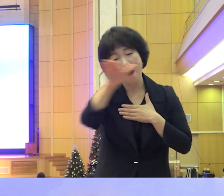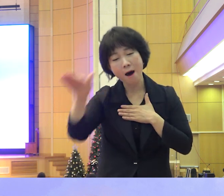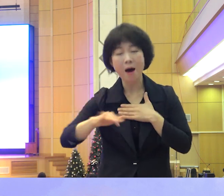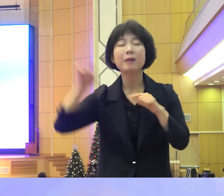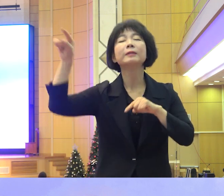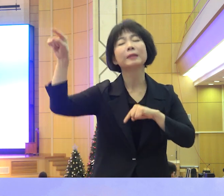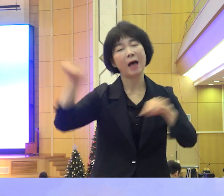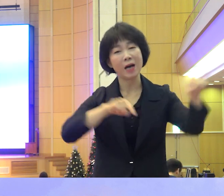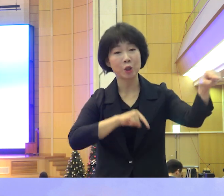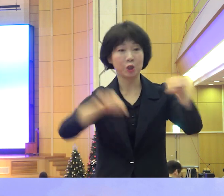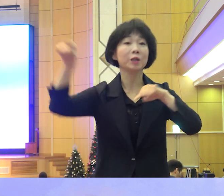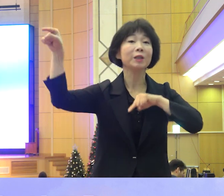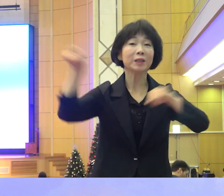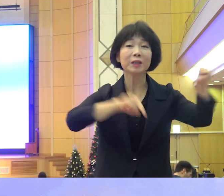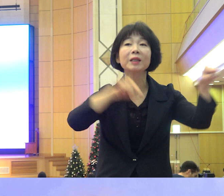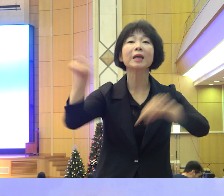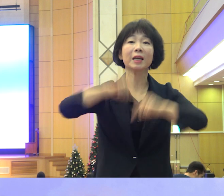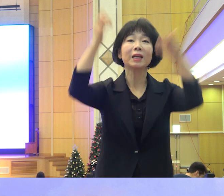좌정하사